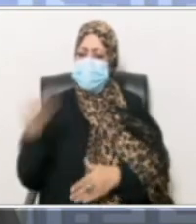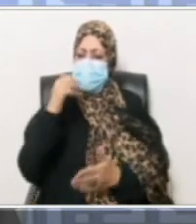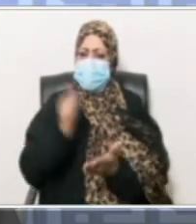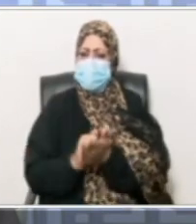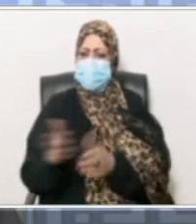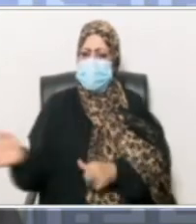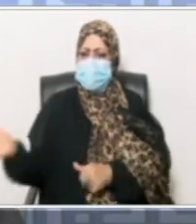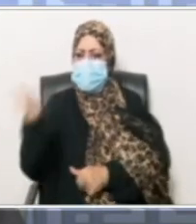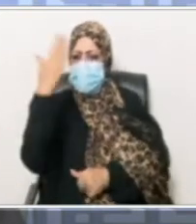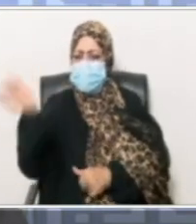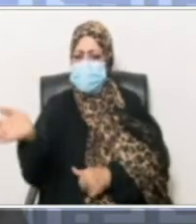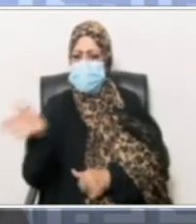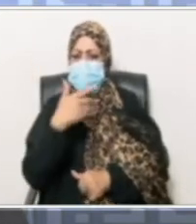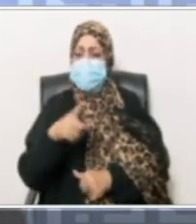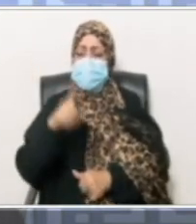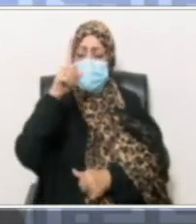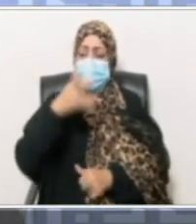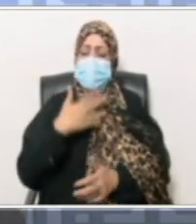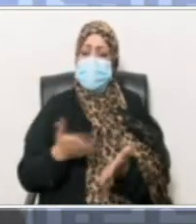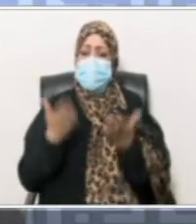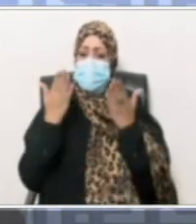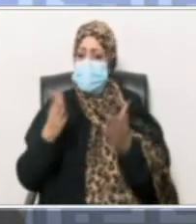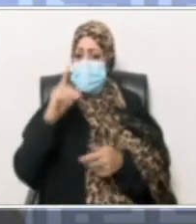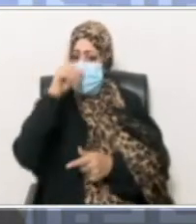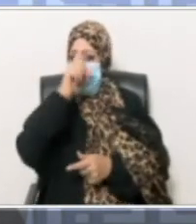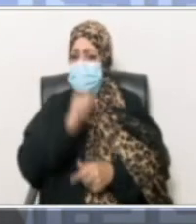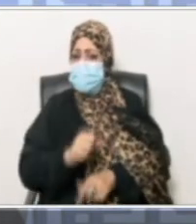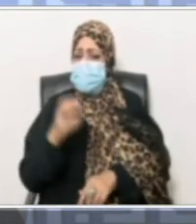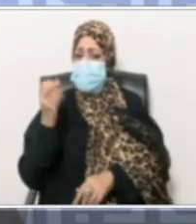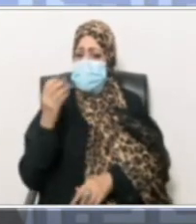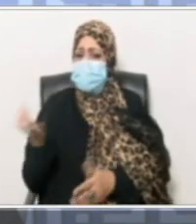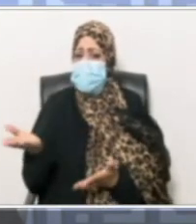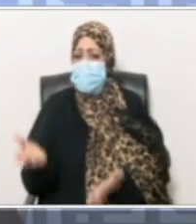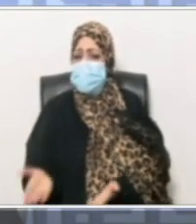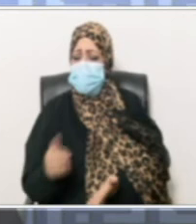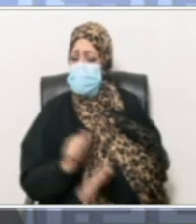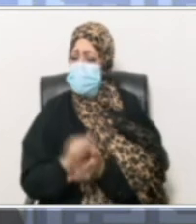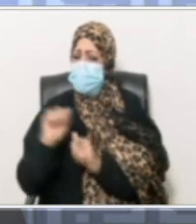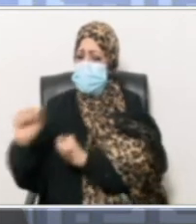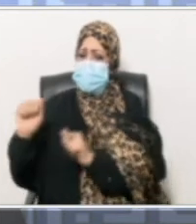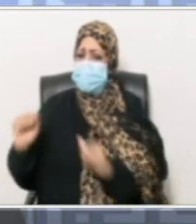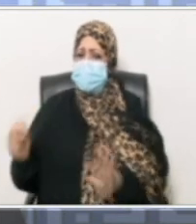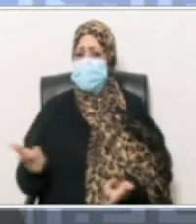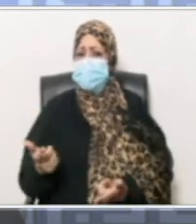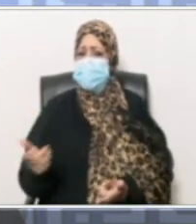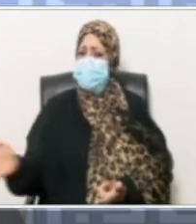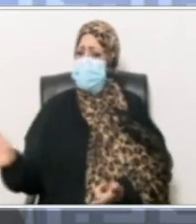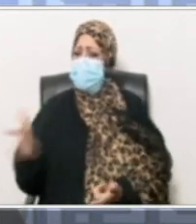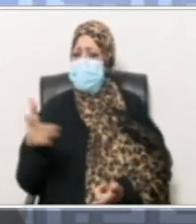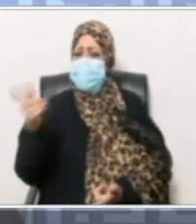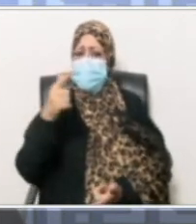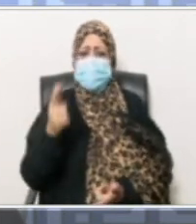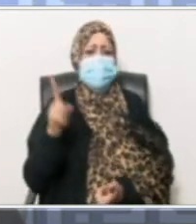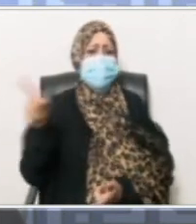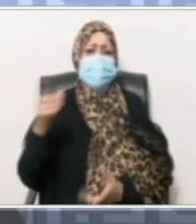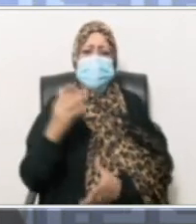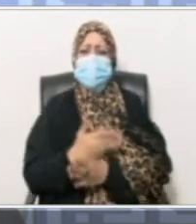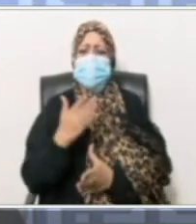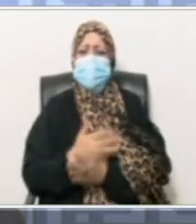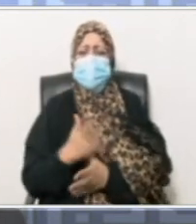الأهل. فالذي تخرجه من أهله بأي حجة تخرجه من أهله؟ ما الذي فعله وما الذي